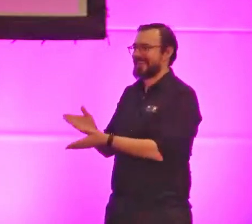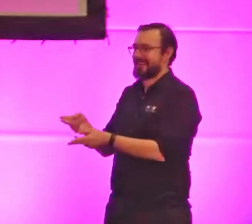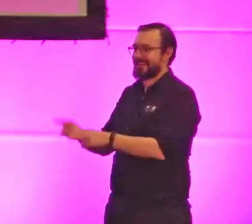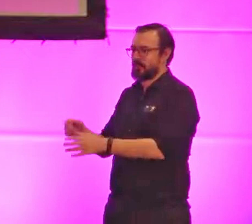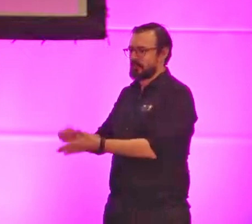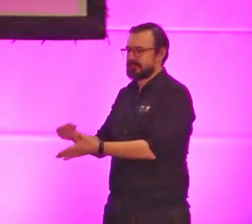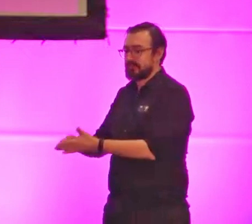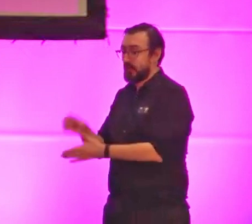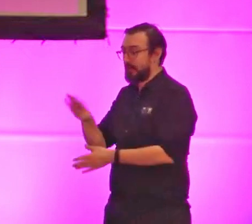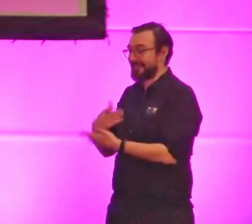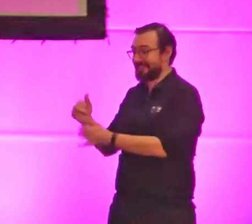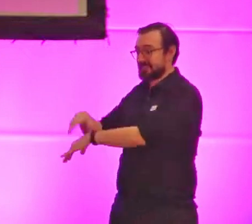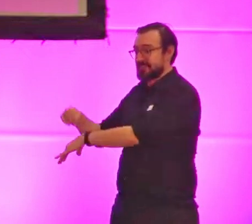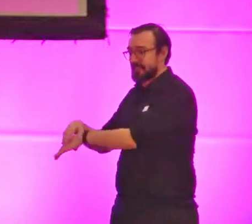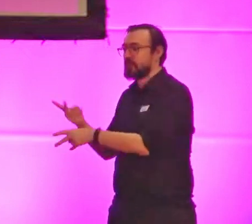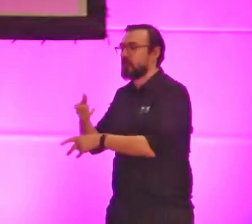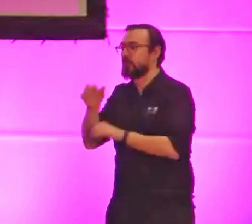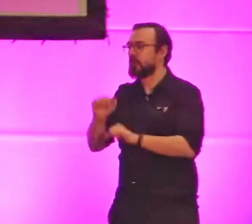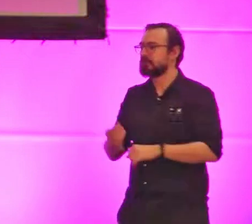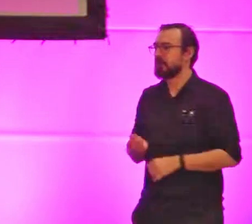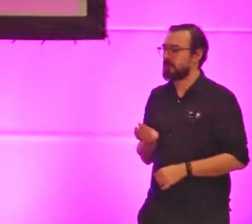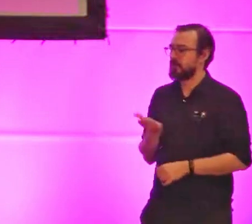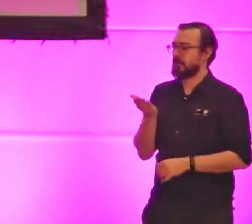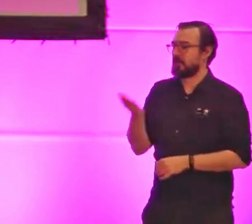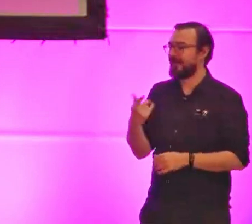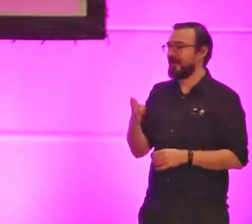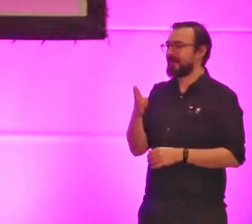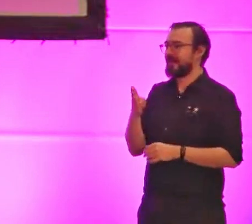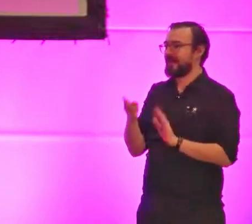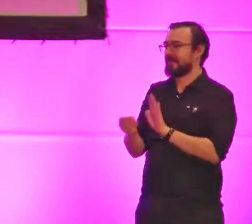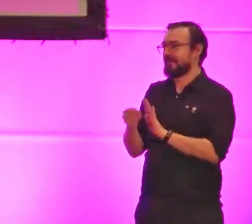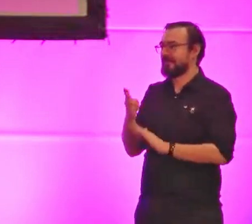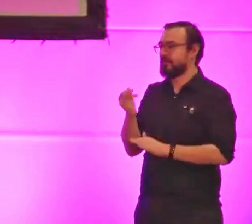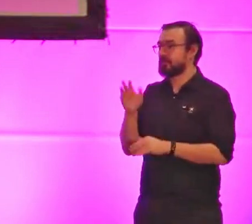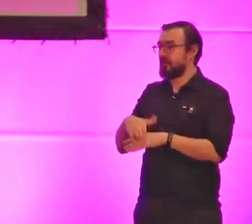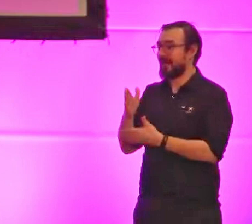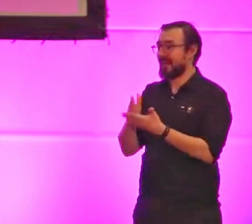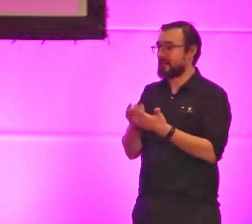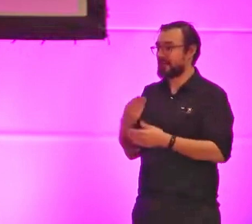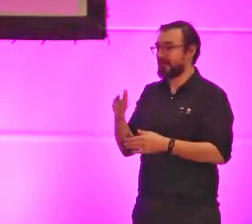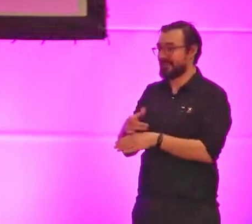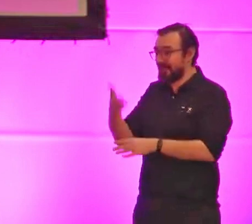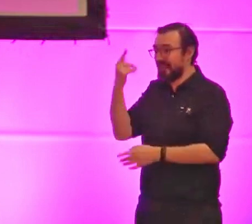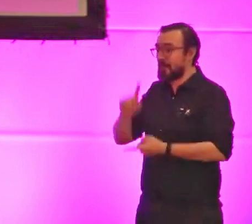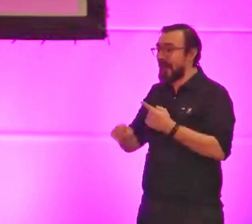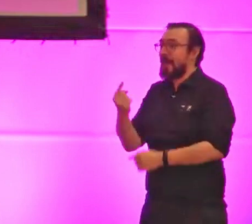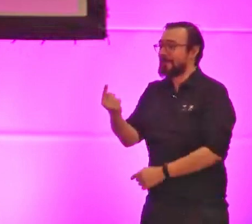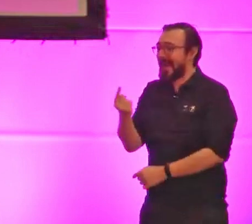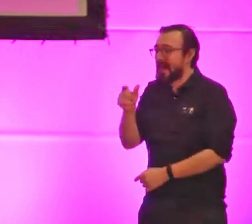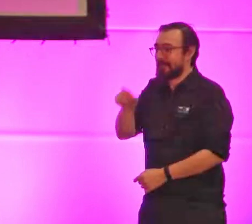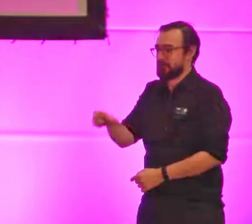rättegångskostnader. Och om du inte är i Sverige så måste du lägga in en deposition på 500 000 innan du ens kan påbörja per person.